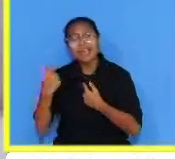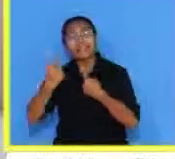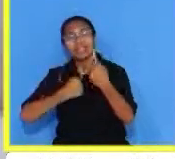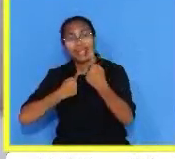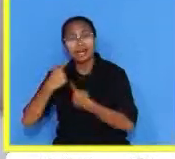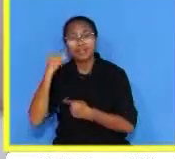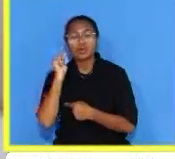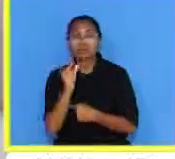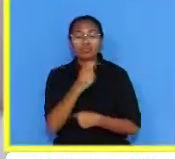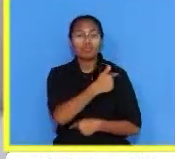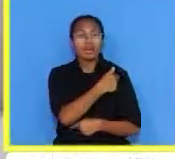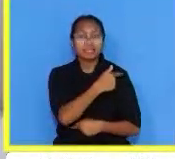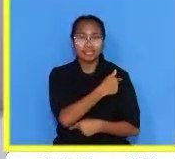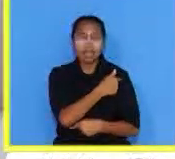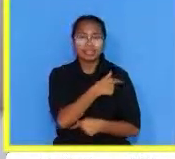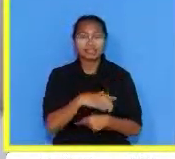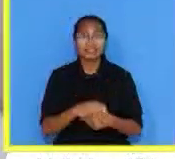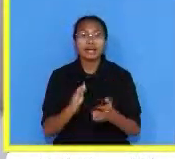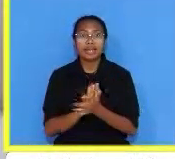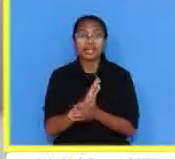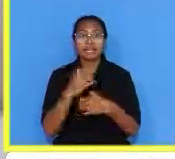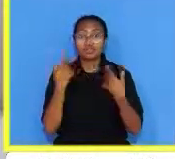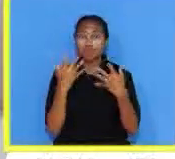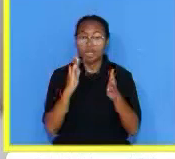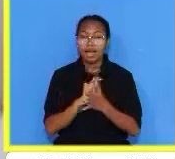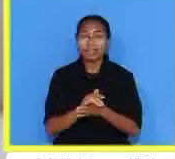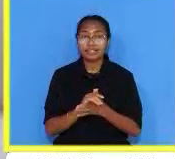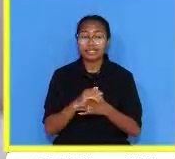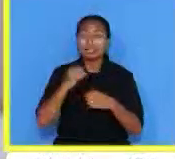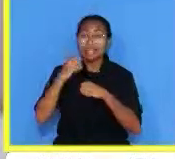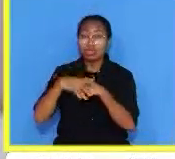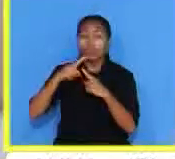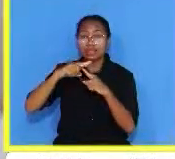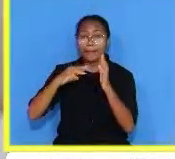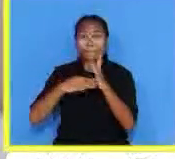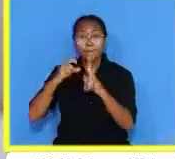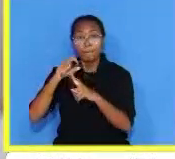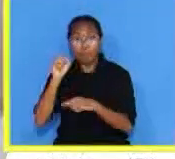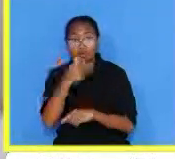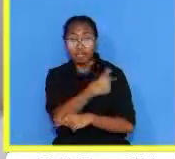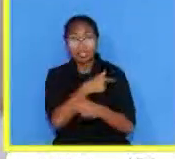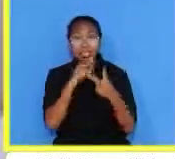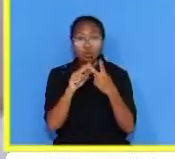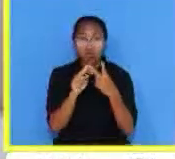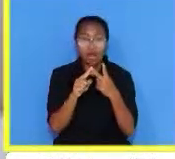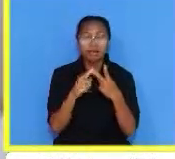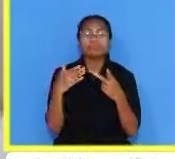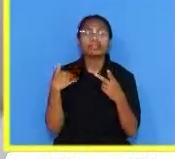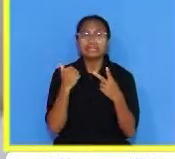untuk divaksinasi, dan yang sudah jatuh tempo untuk vaksinasi kedua